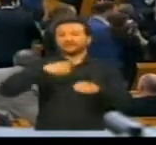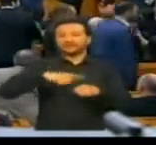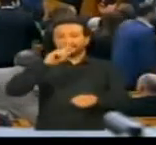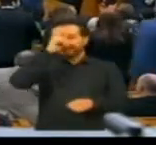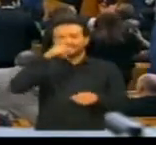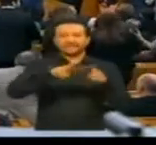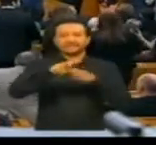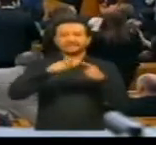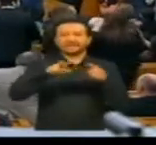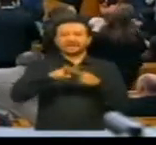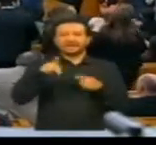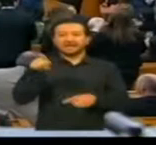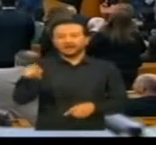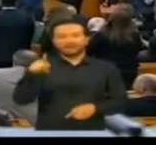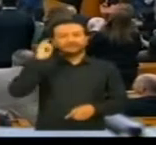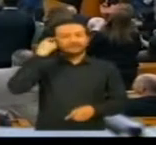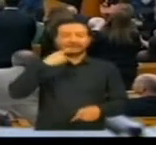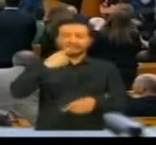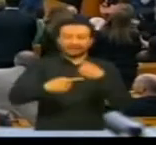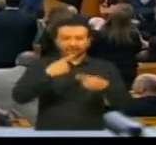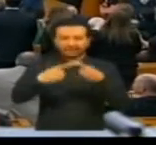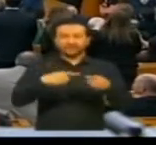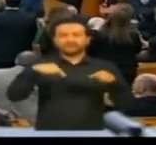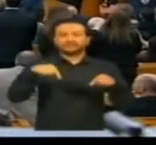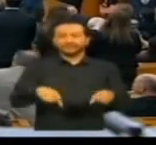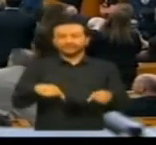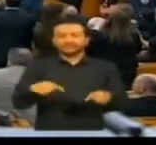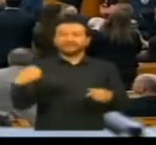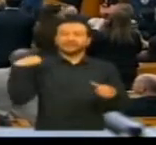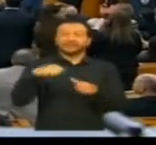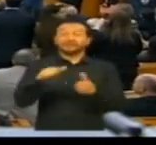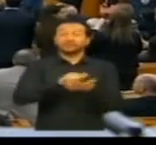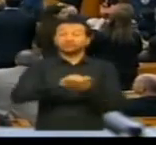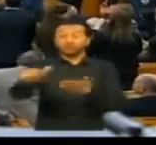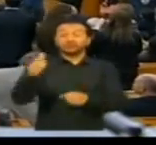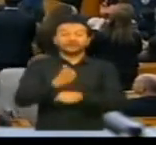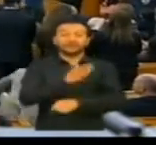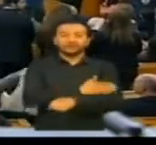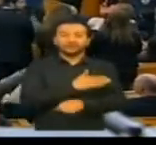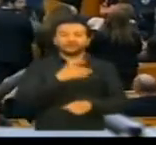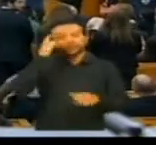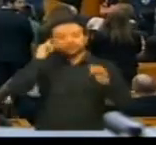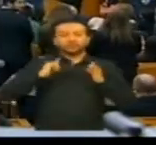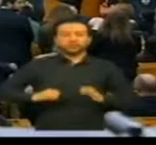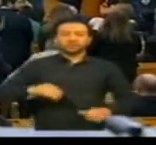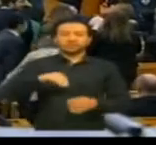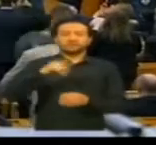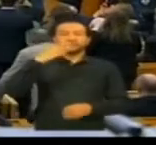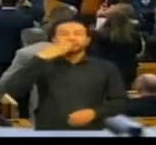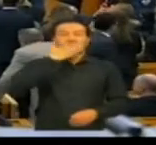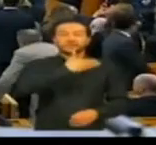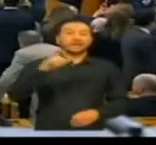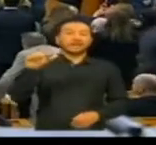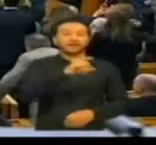YSK kararı üzerinde odaklanmıştım. Bu vesileyle ben bütün vatandaşlarımın huzur içinde bir Ramazan